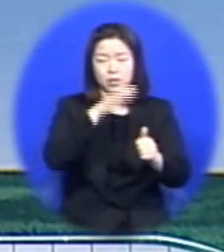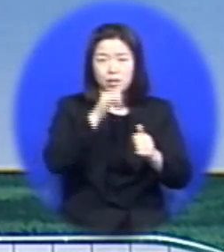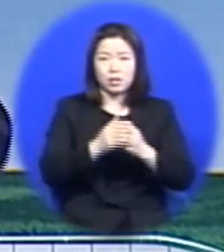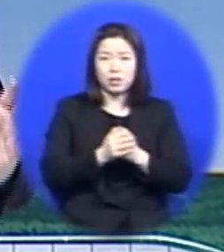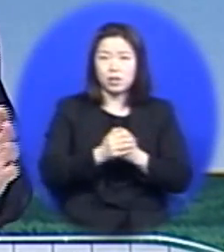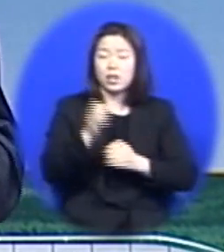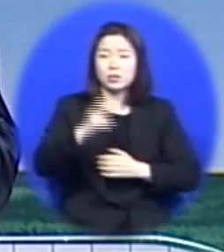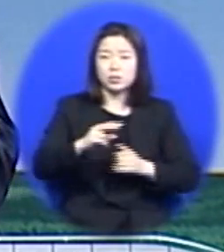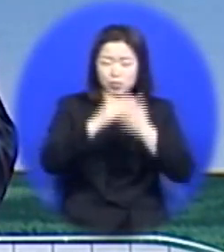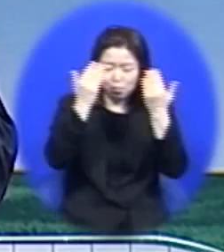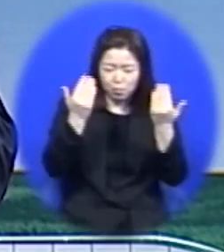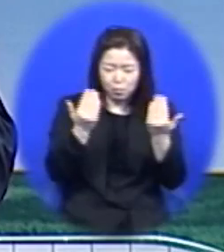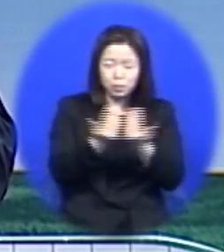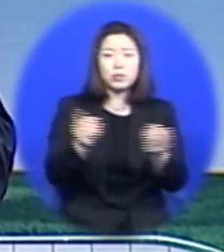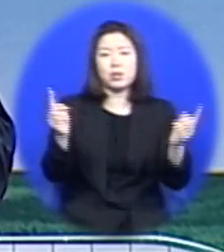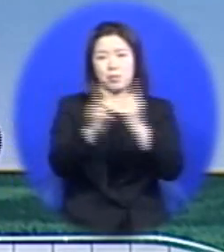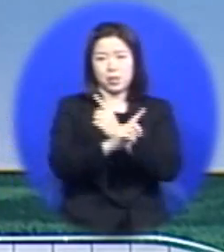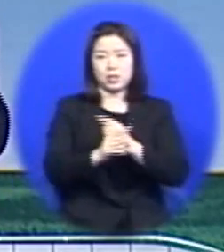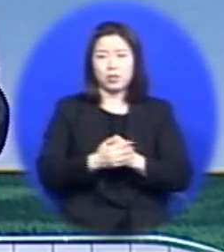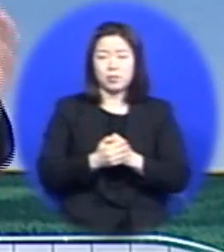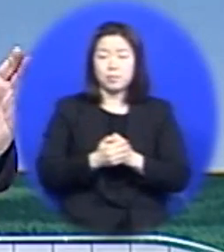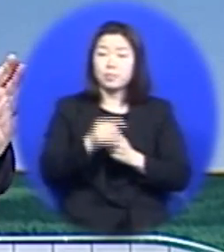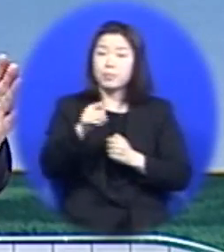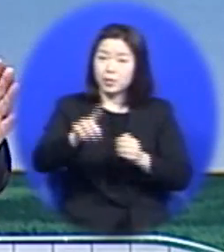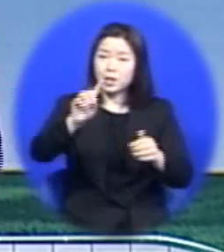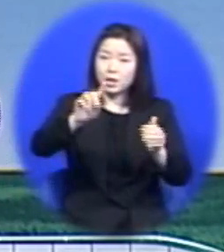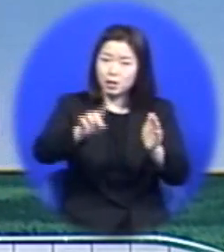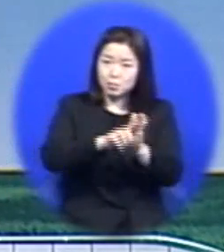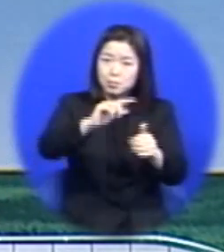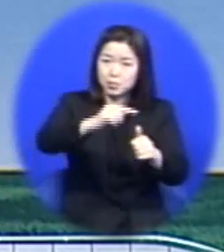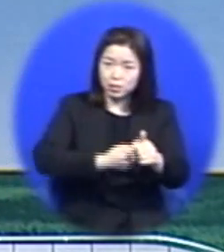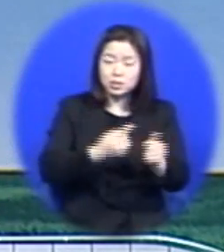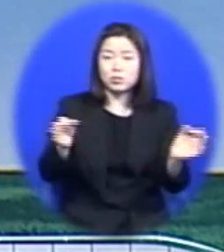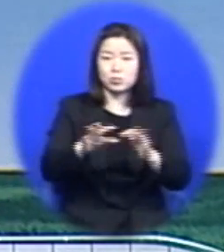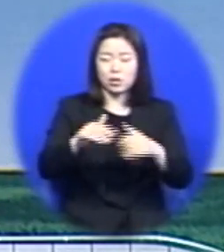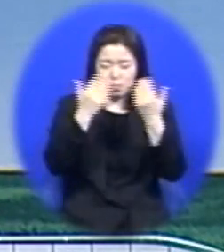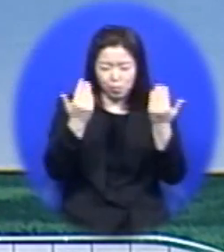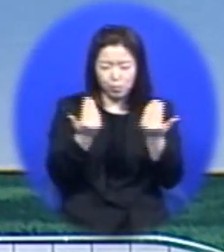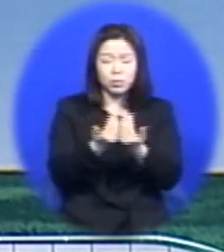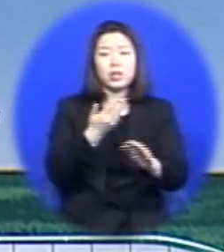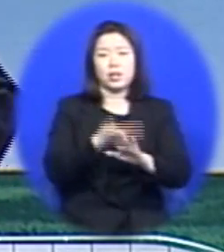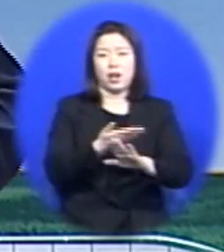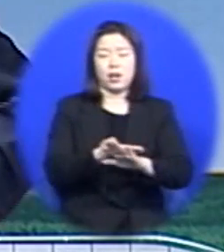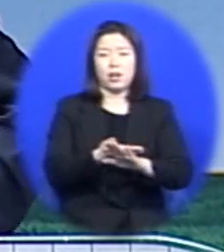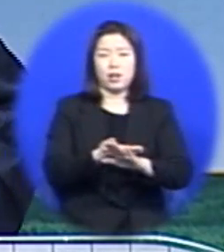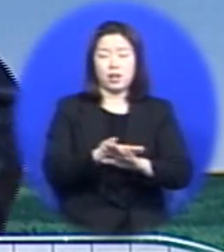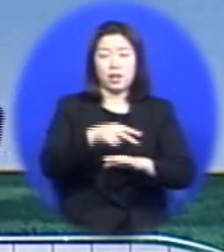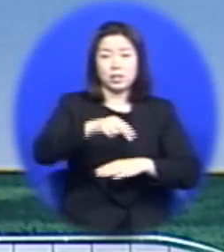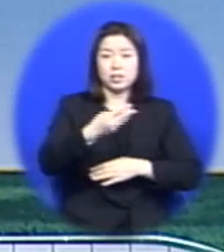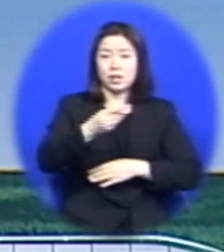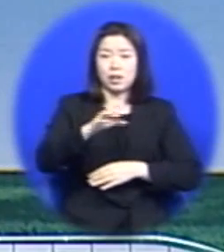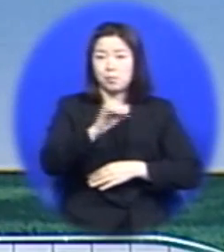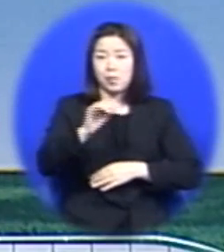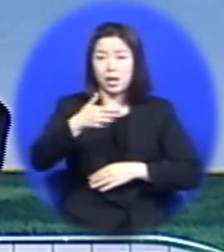그리고 모든 게 달라진 거예요. 그게 믿어지는 순간에 모든 게 달라졌어요. 스테파니는